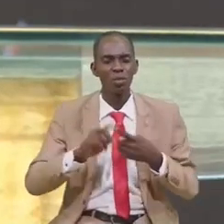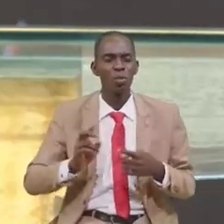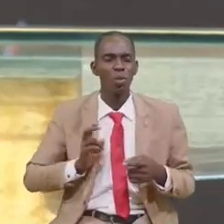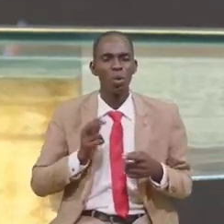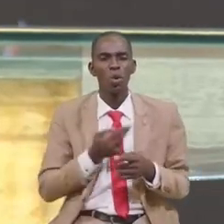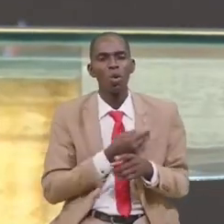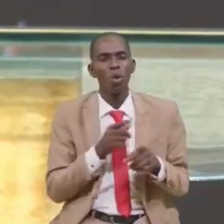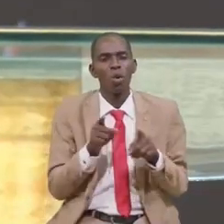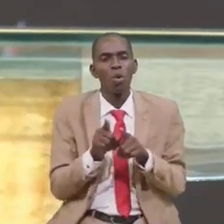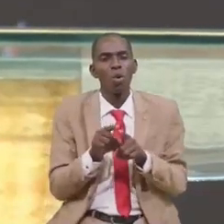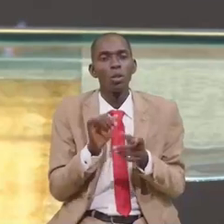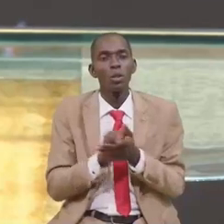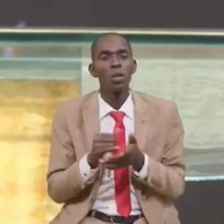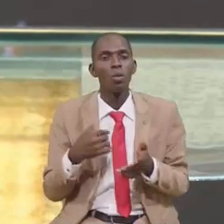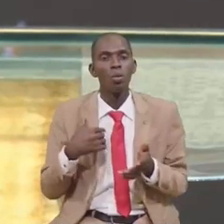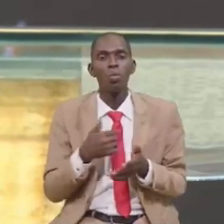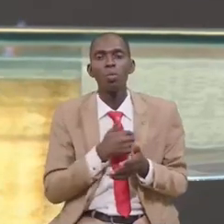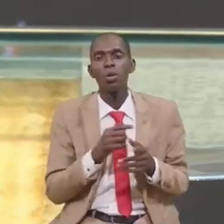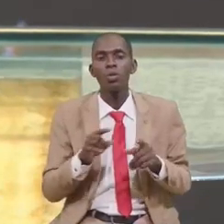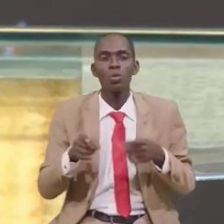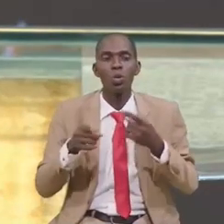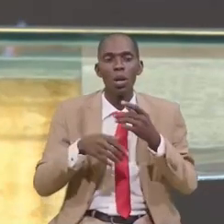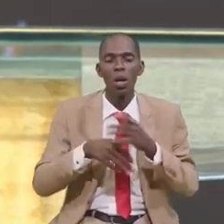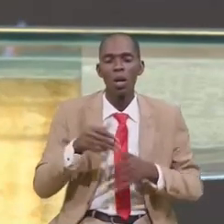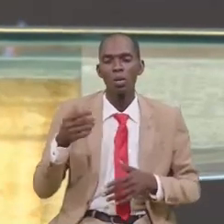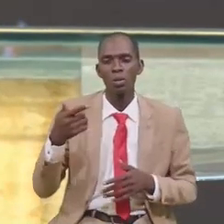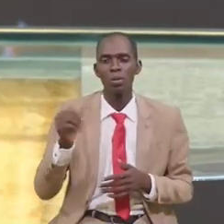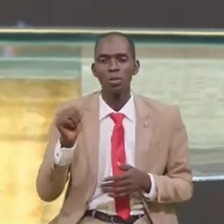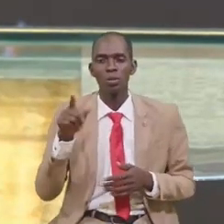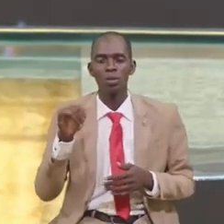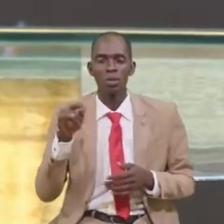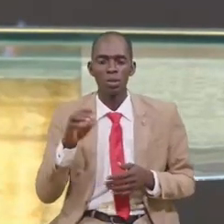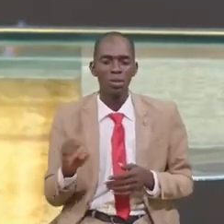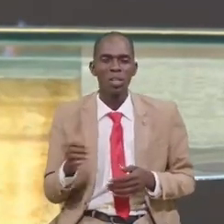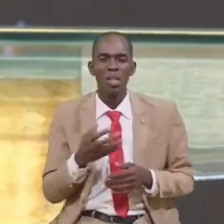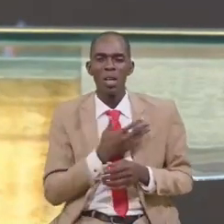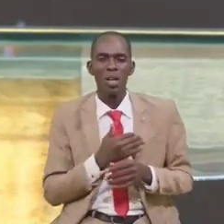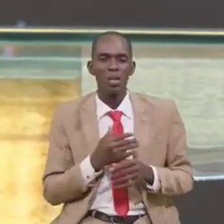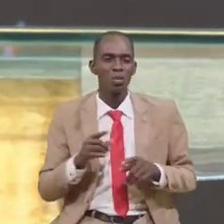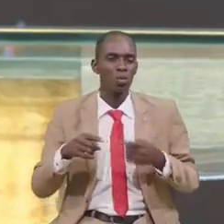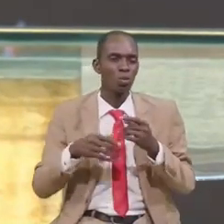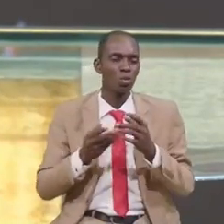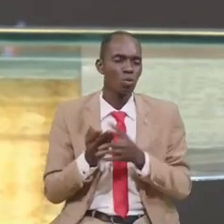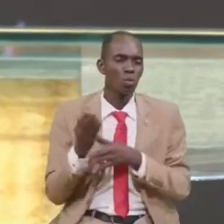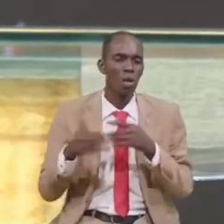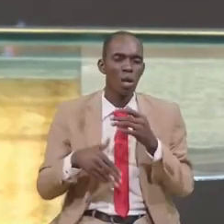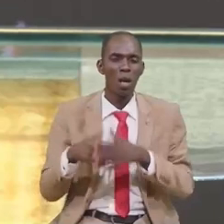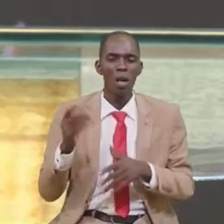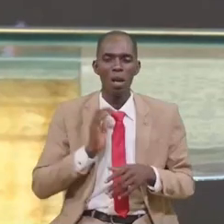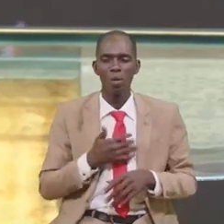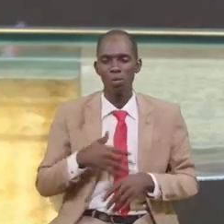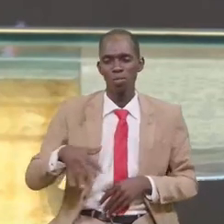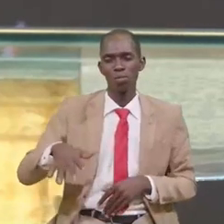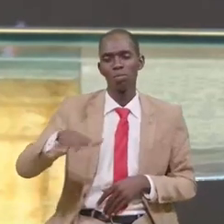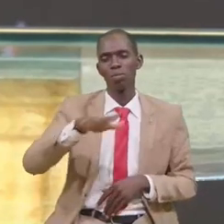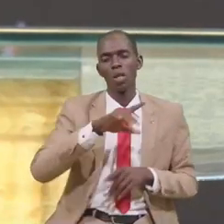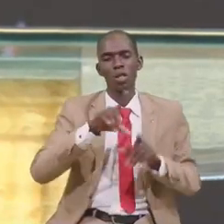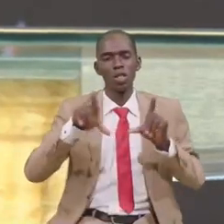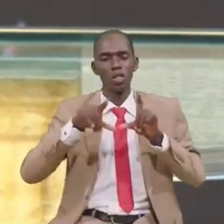donné, que nous devons passer par toute la Galilée, par toute notre région, qu'on passe par toute